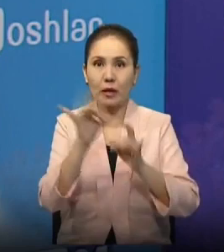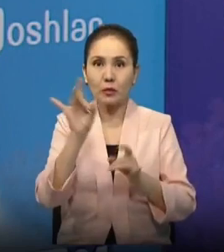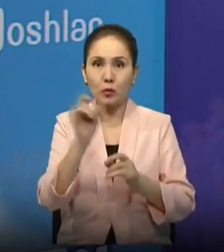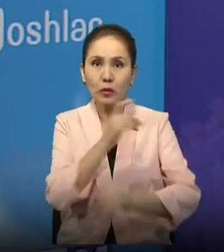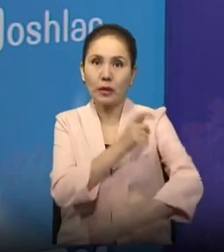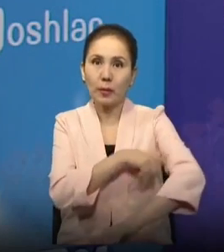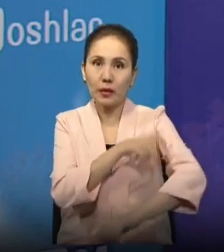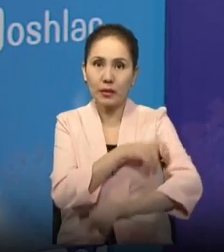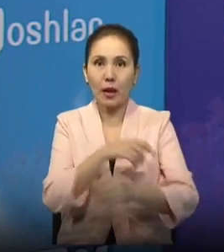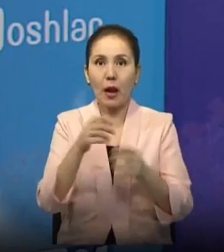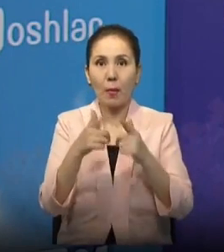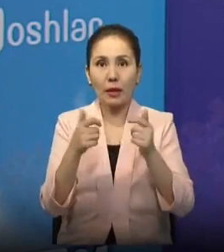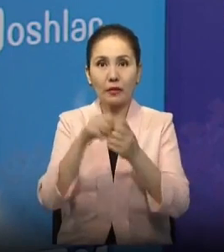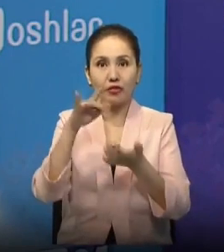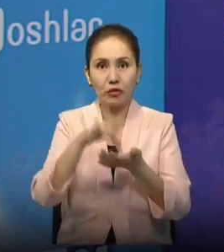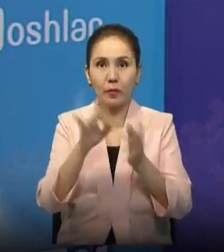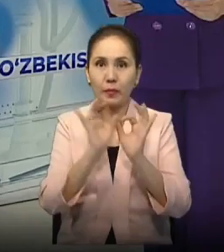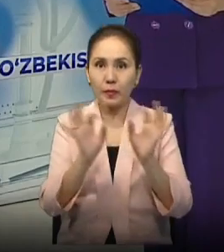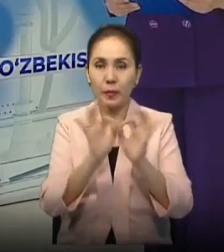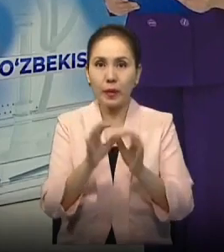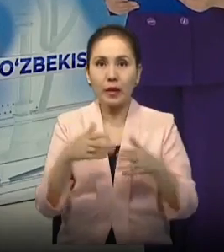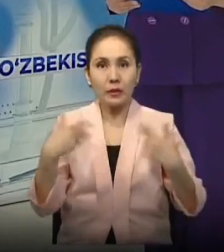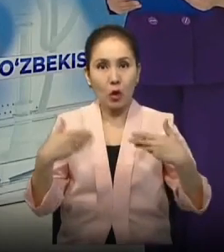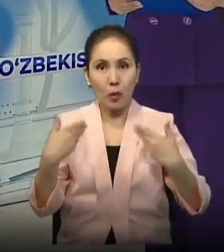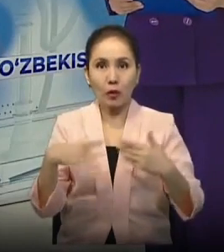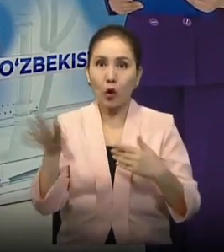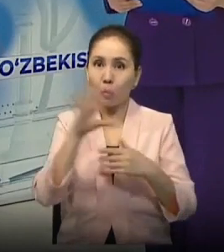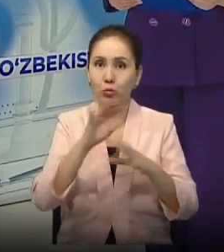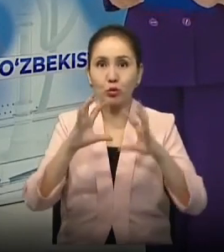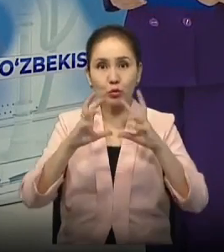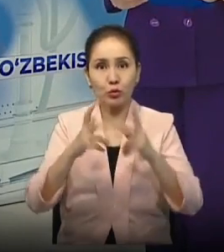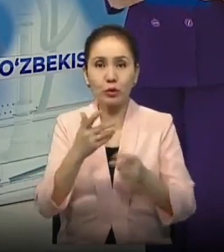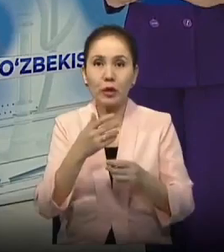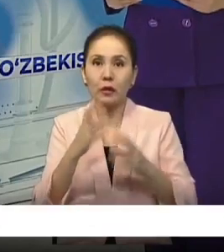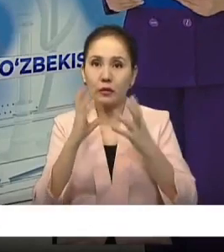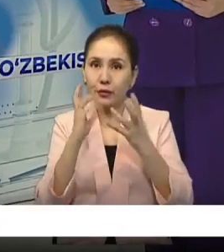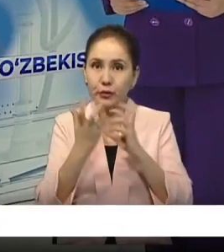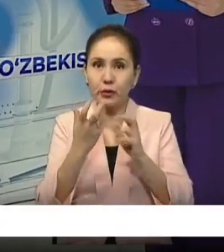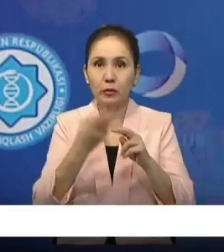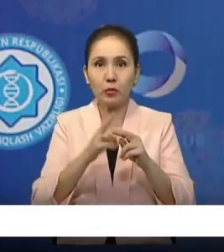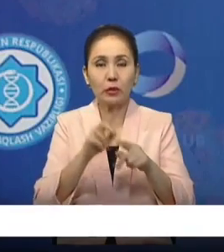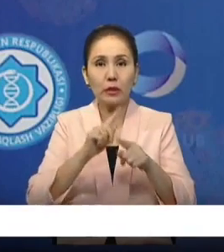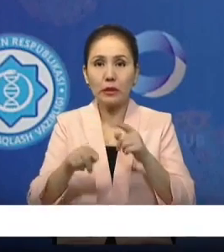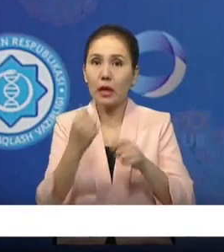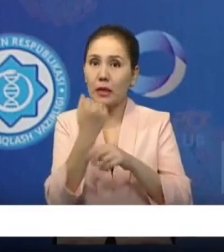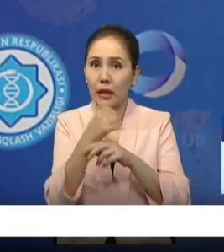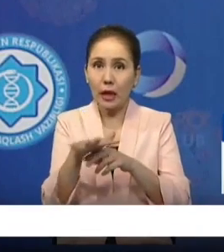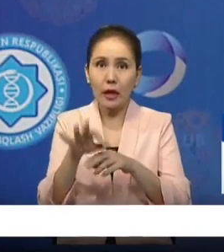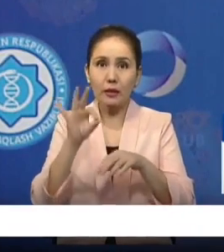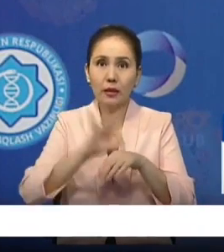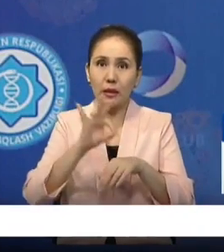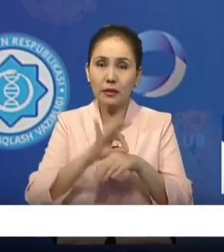маркези штабыдан яна джонли эфирді. Ассаламу алейкум. Бүтін дүнияны жидді хаф осызды қолдырып, тестер қалиоткен